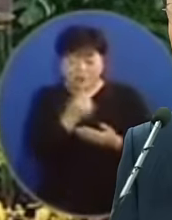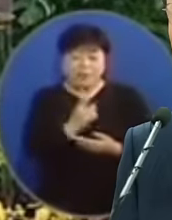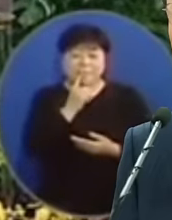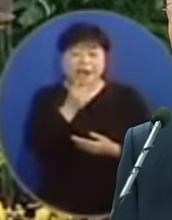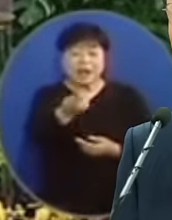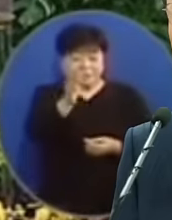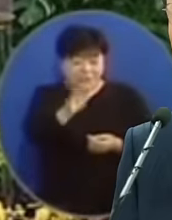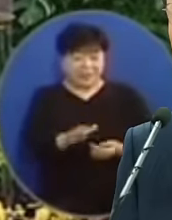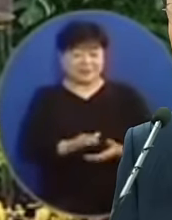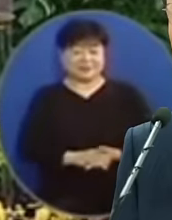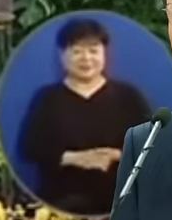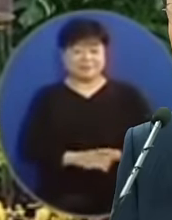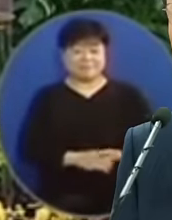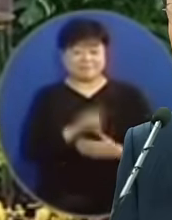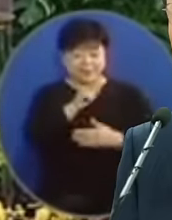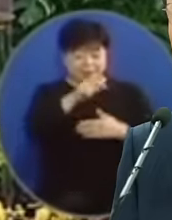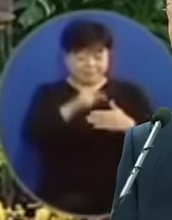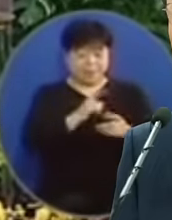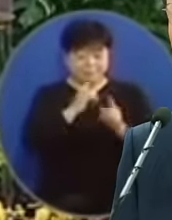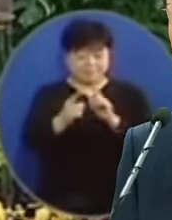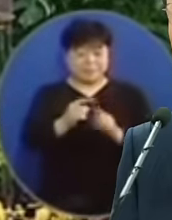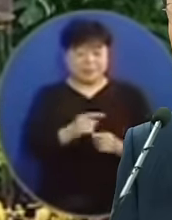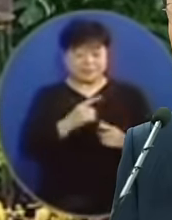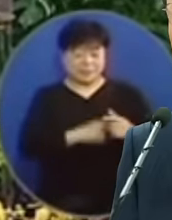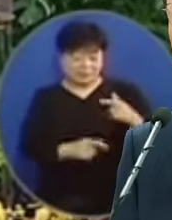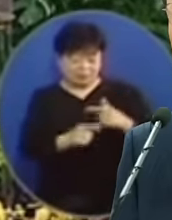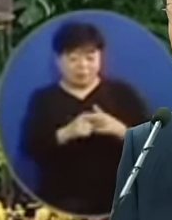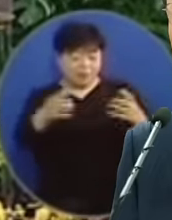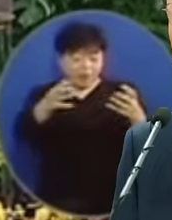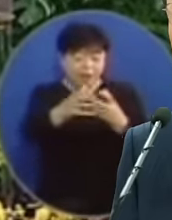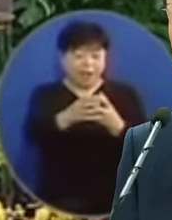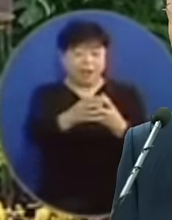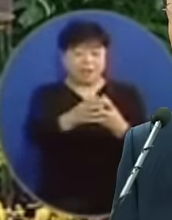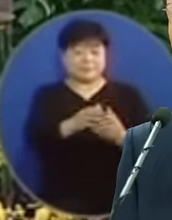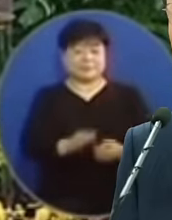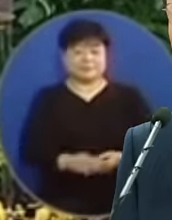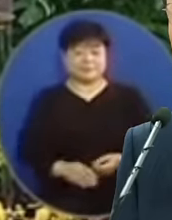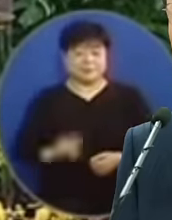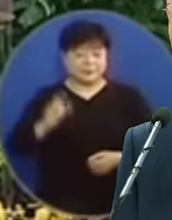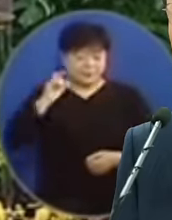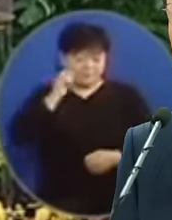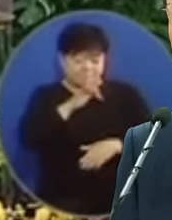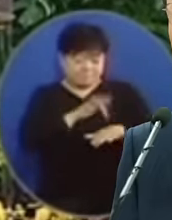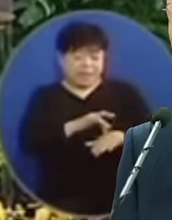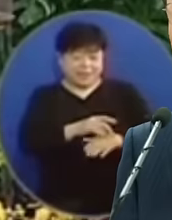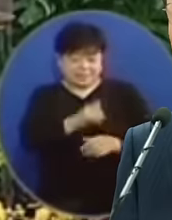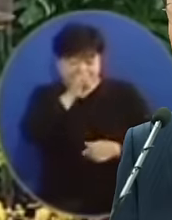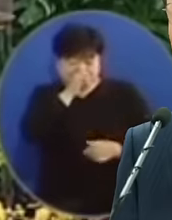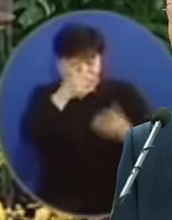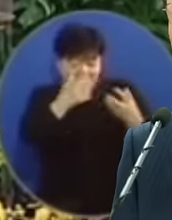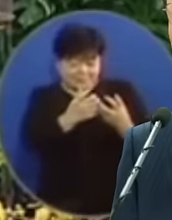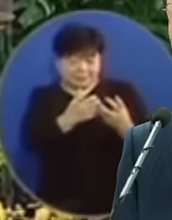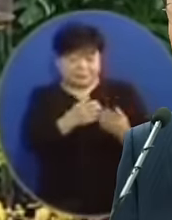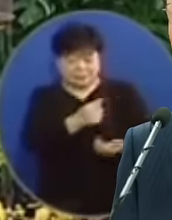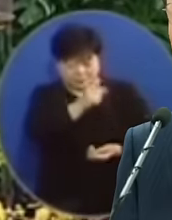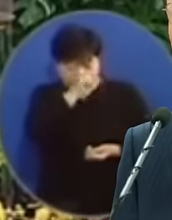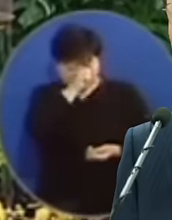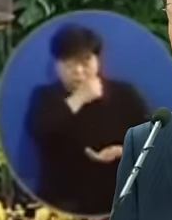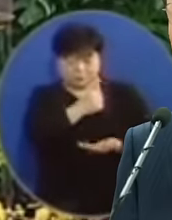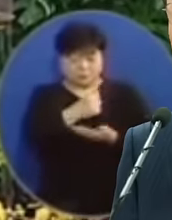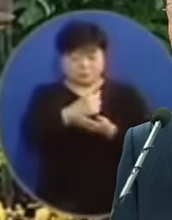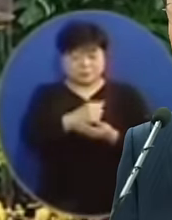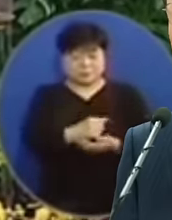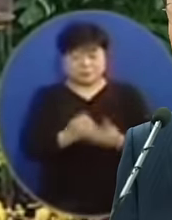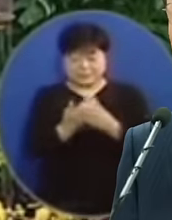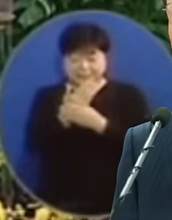합니다. 그러나 우리는 마음에 말씀의 플러스로 채워 다마 호사 마귀가 있고 마가 많은 곳에 언제나 좋은 일이 있다는 것을